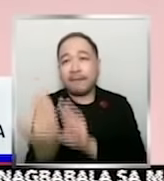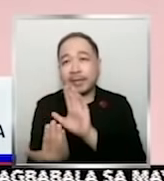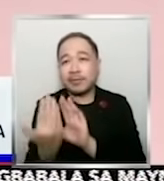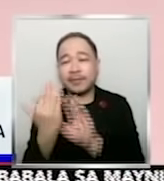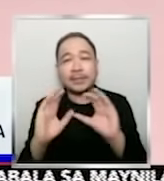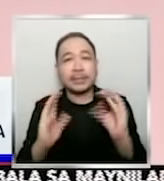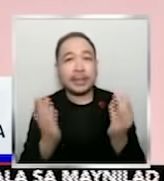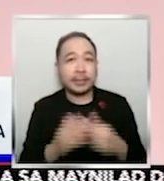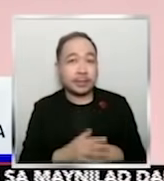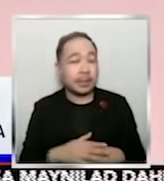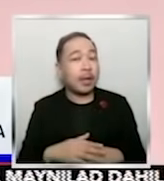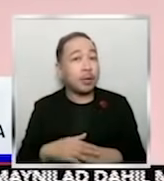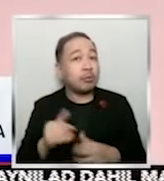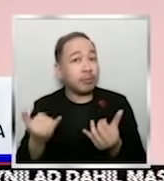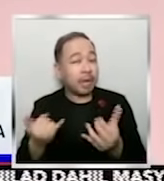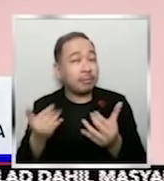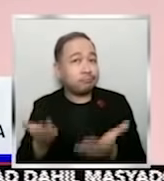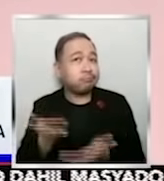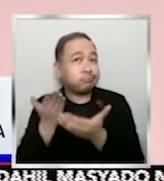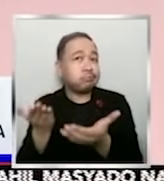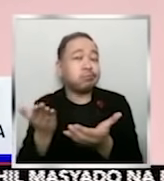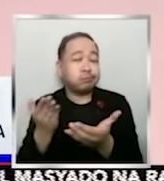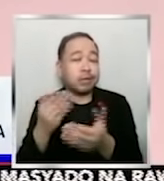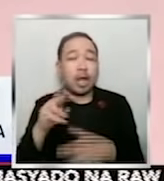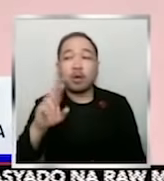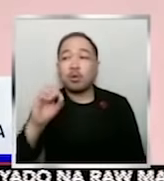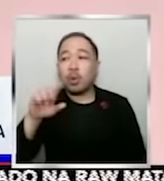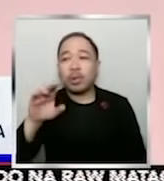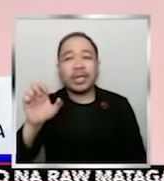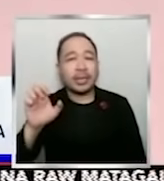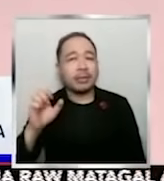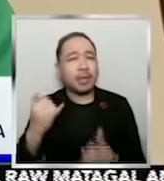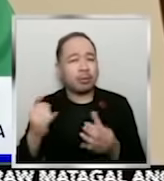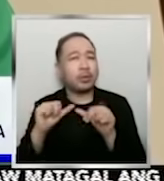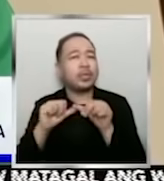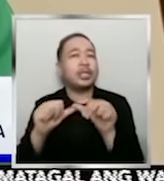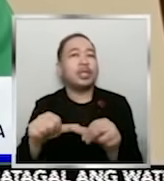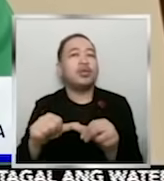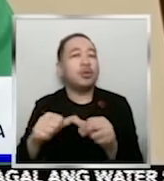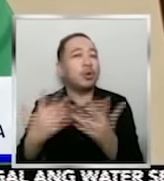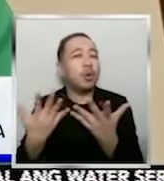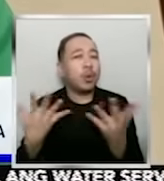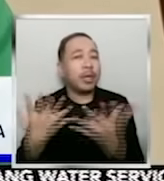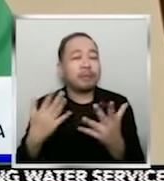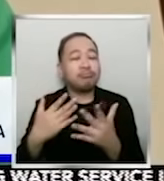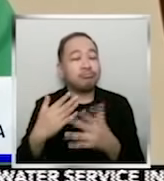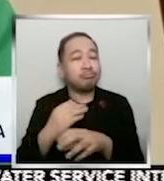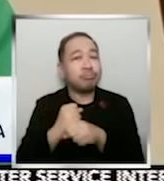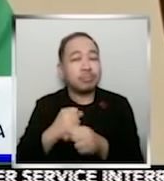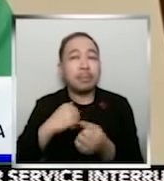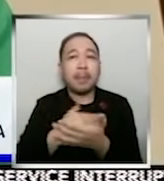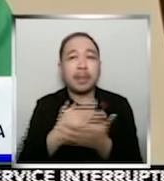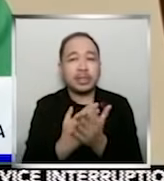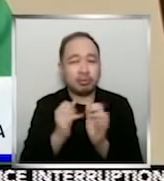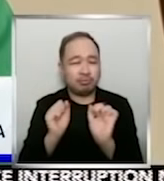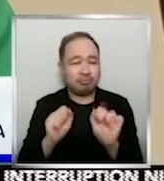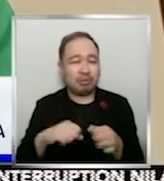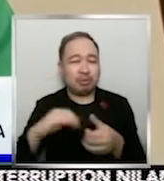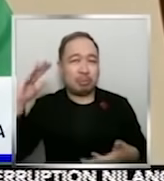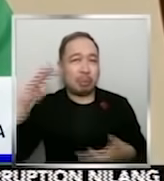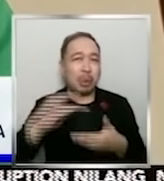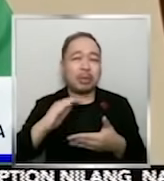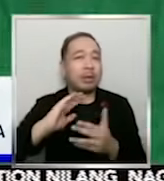senatorial aspirant Harry Roque ang pagkakaroon ng tuloy-tuloy na source ng budget para mabawasan ang pagkakaroon ng lockdown sa gitna